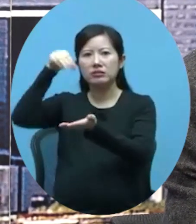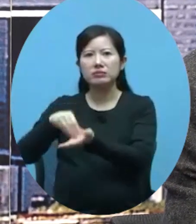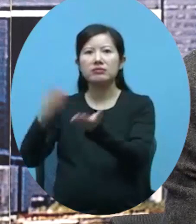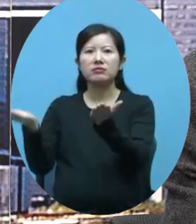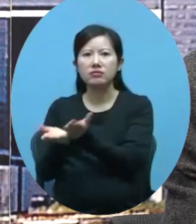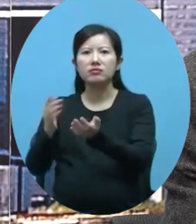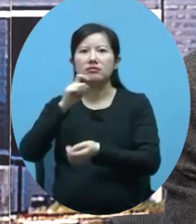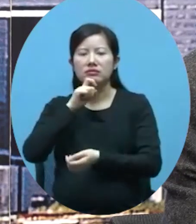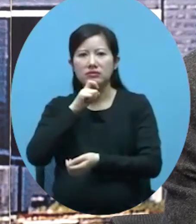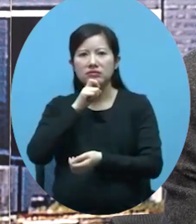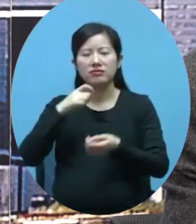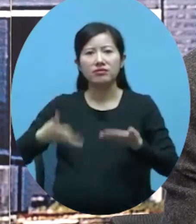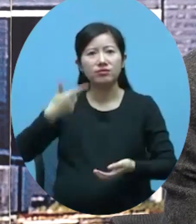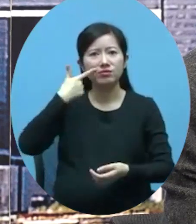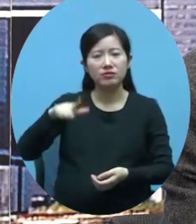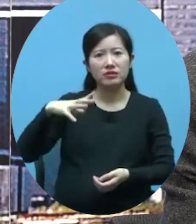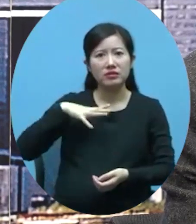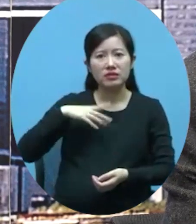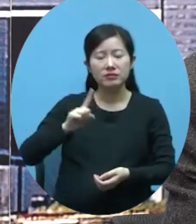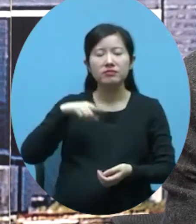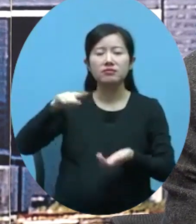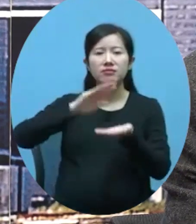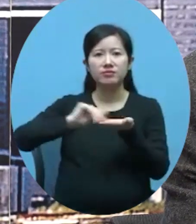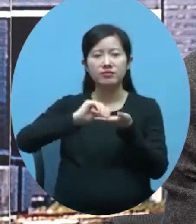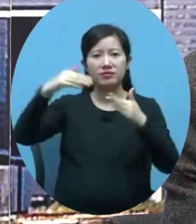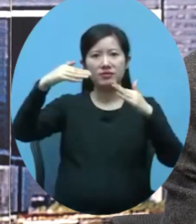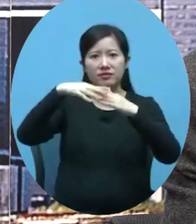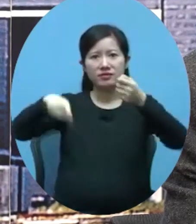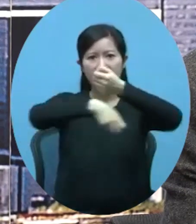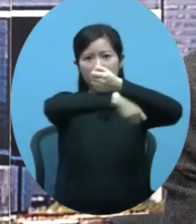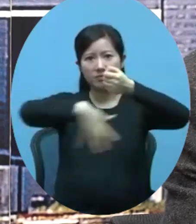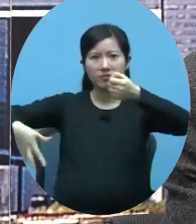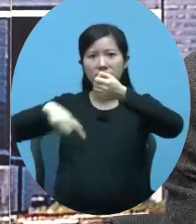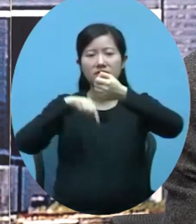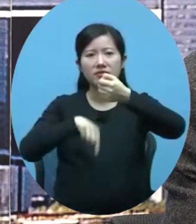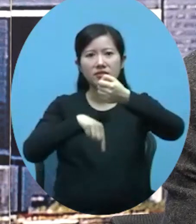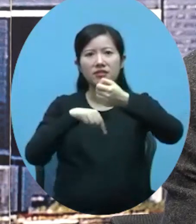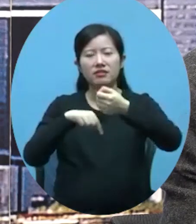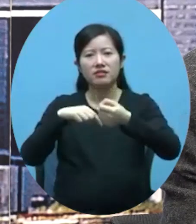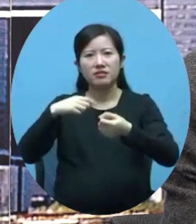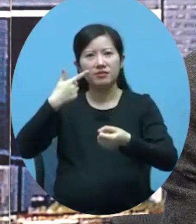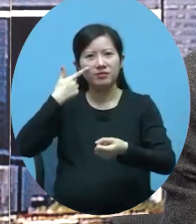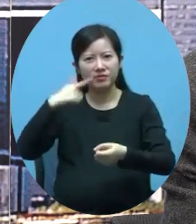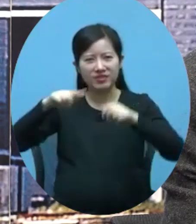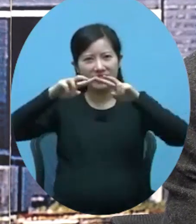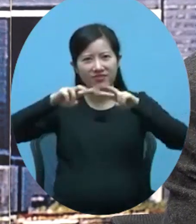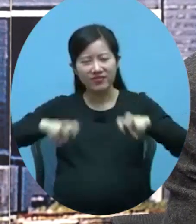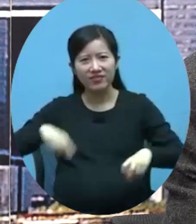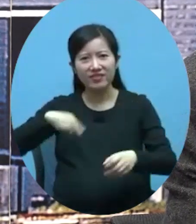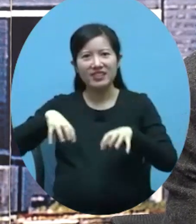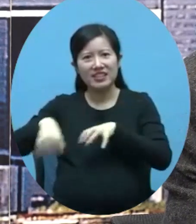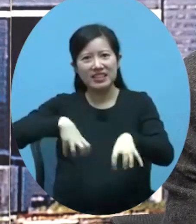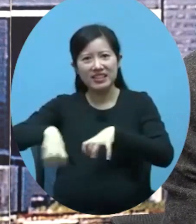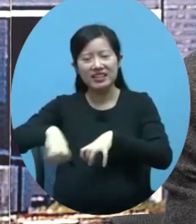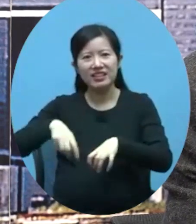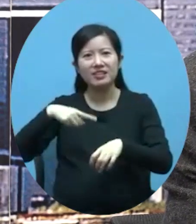因应最新的情况卫生署卫生防护中心核下的新发现及动物传染病科学委员会